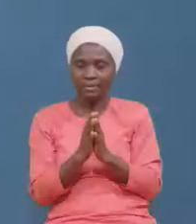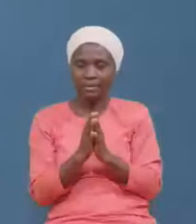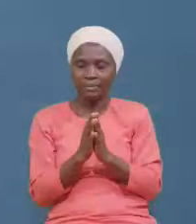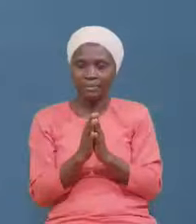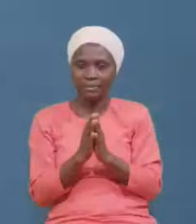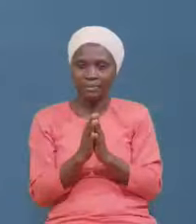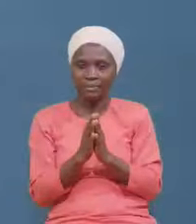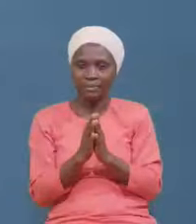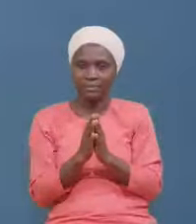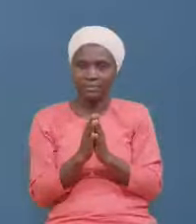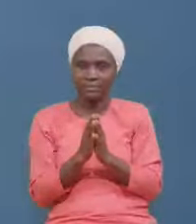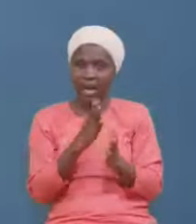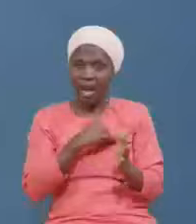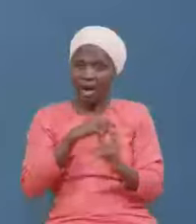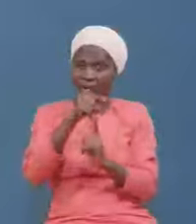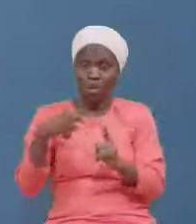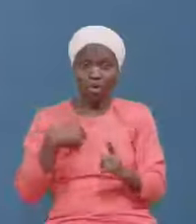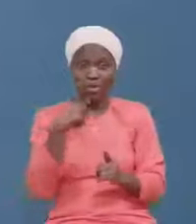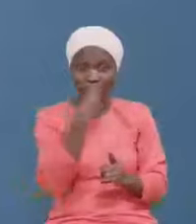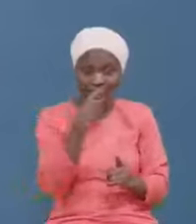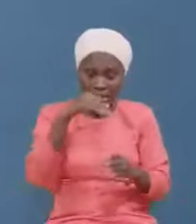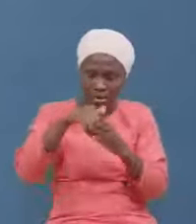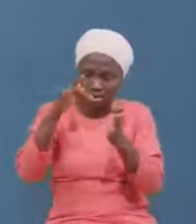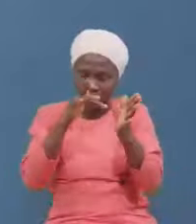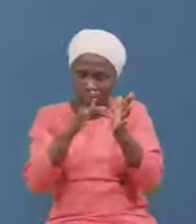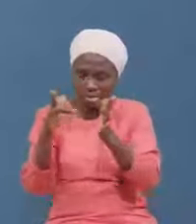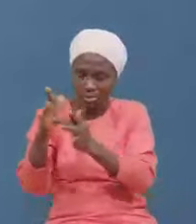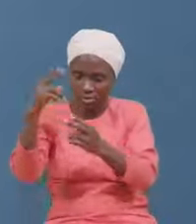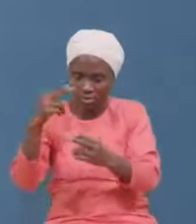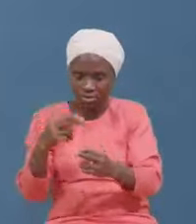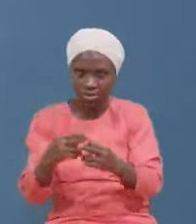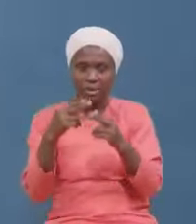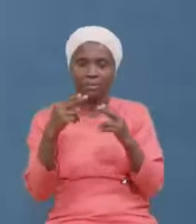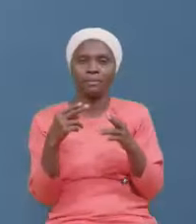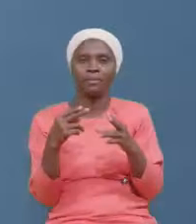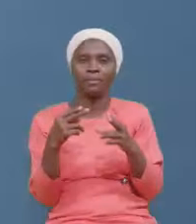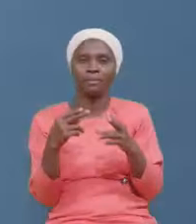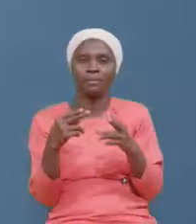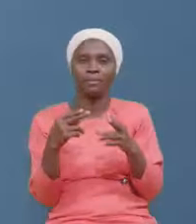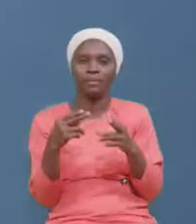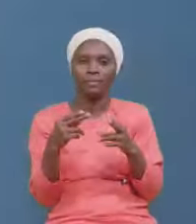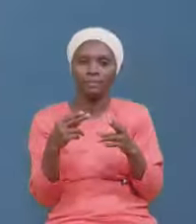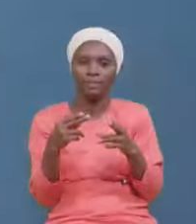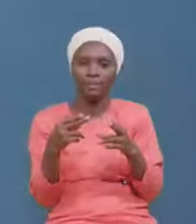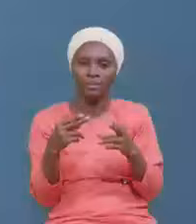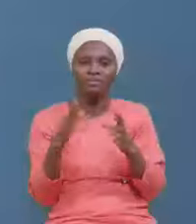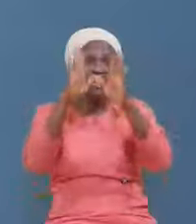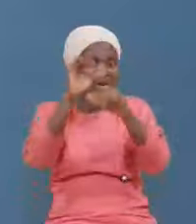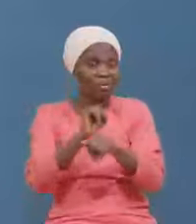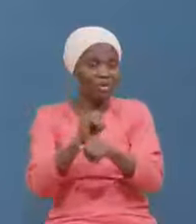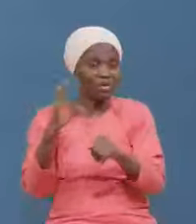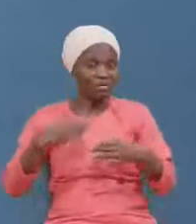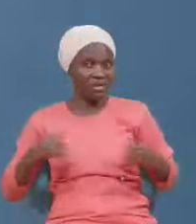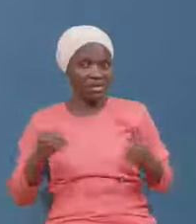మీ మీదకు పంపిస్తాను. And when we say in Jesus' name. ఆ తర్వాత యేసు నామములోని చెప్పినప్పుడు. Miracle of